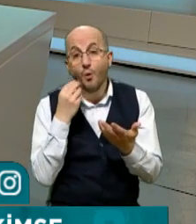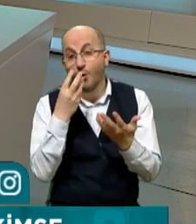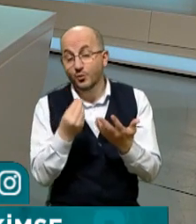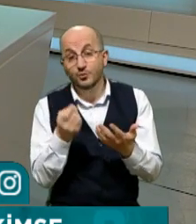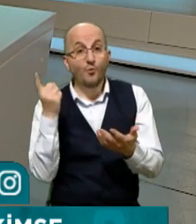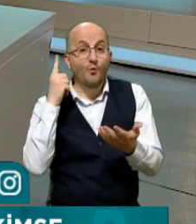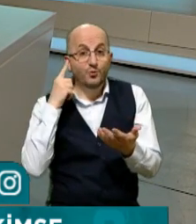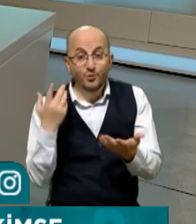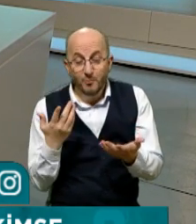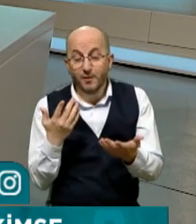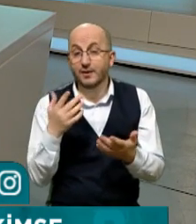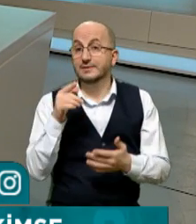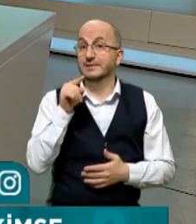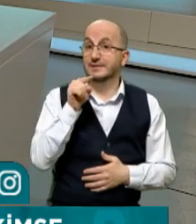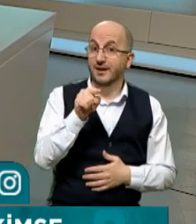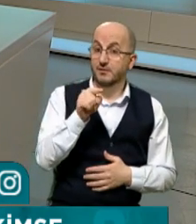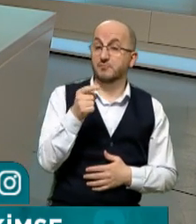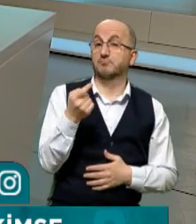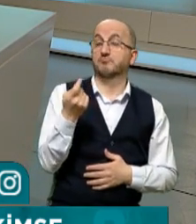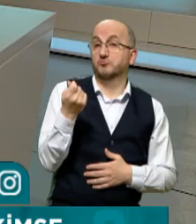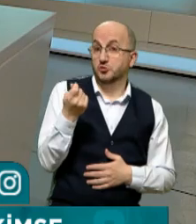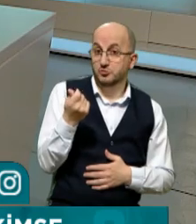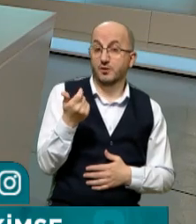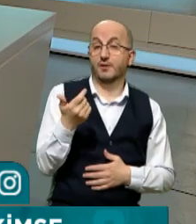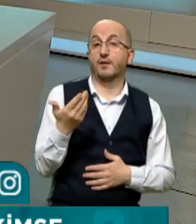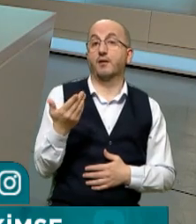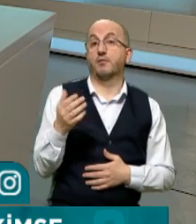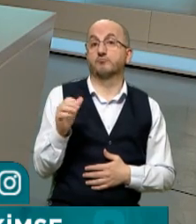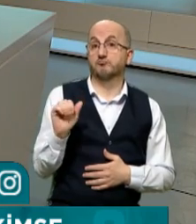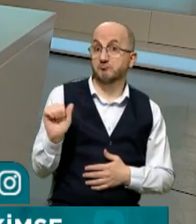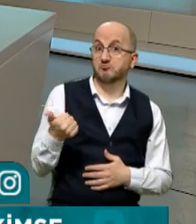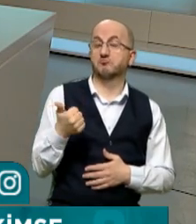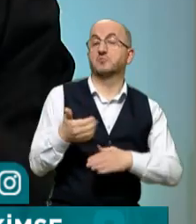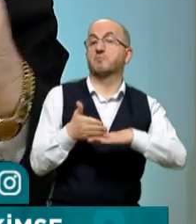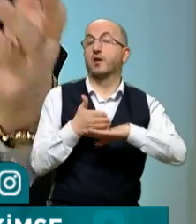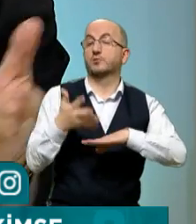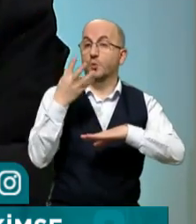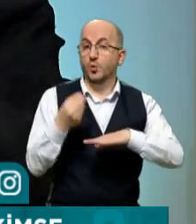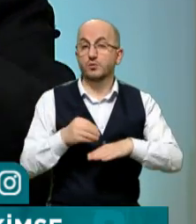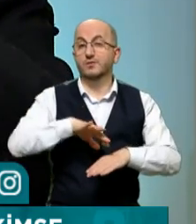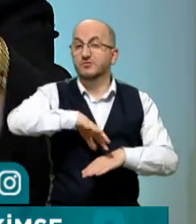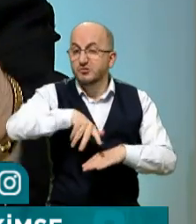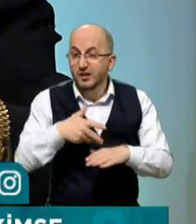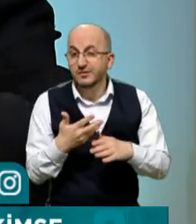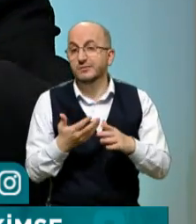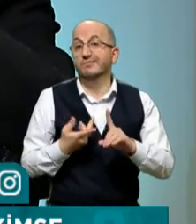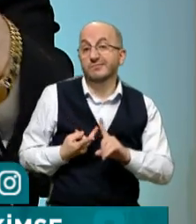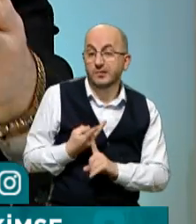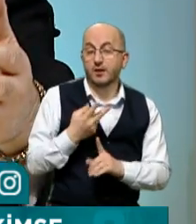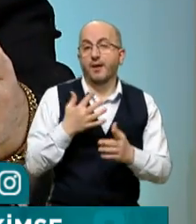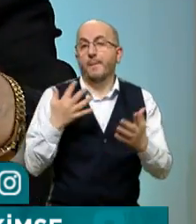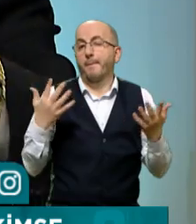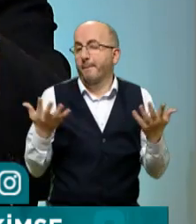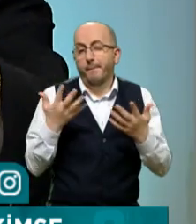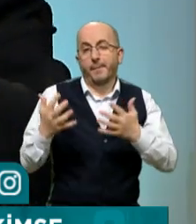alacağın olduğunu ben duydum veya senin şu kadar bir meblağ veya şu değerde bir malın olduğunu, İşte onu çaldığını veya işte onu gasp ettiğini veya bir